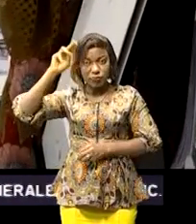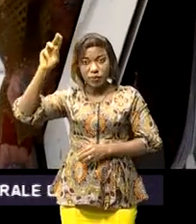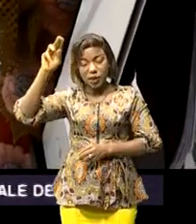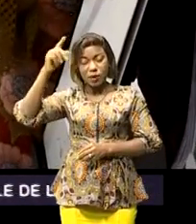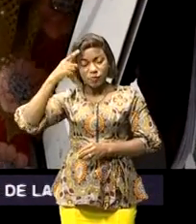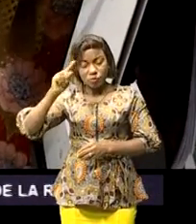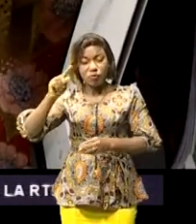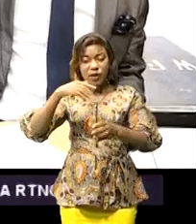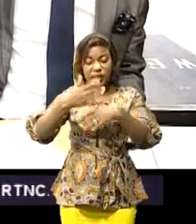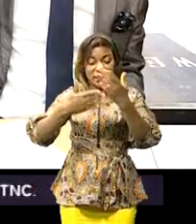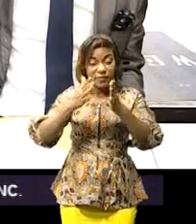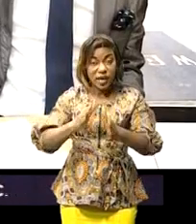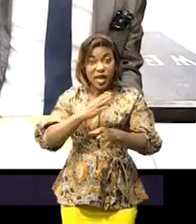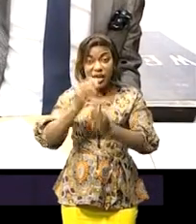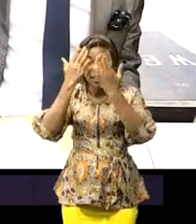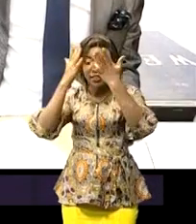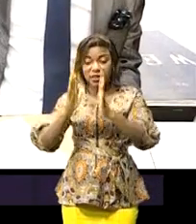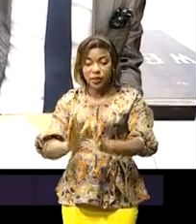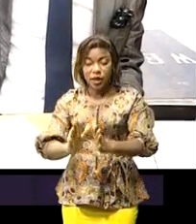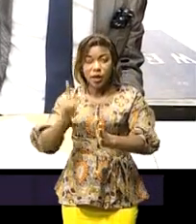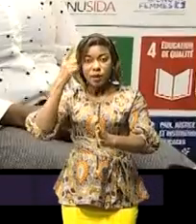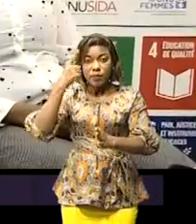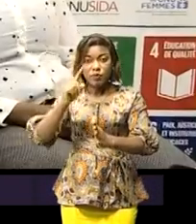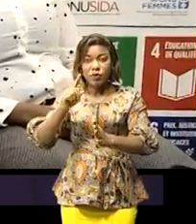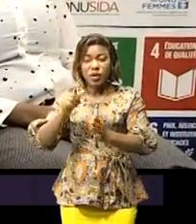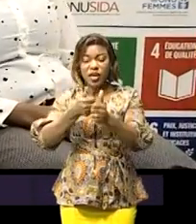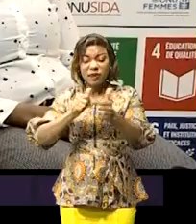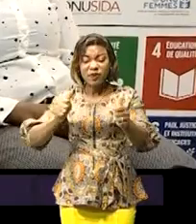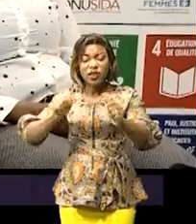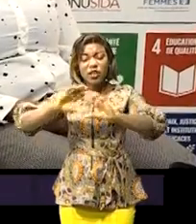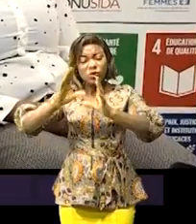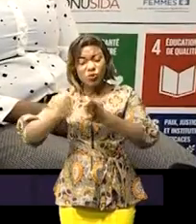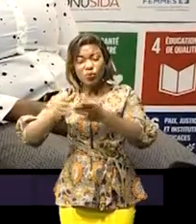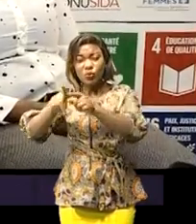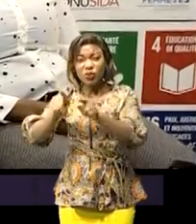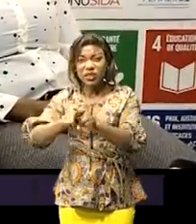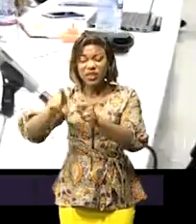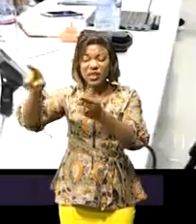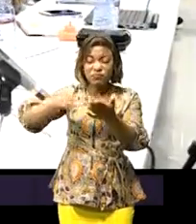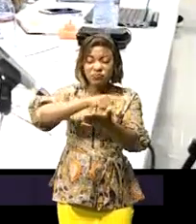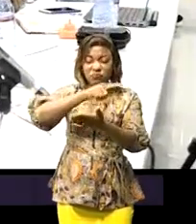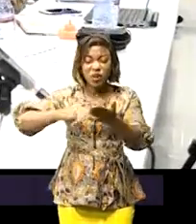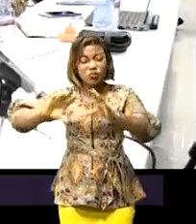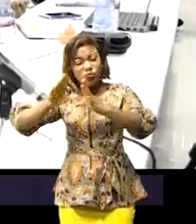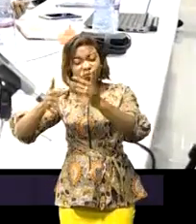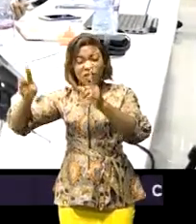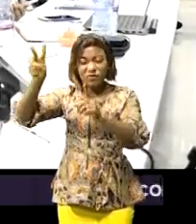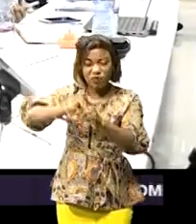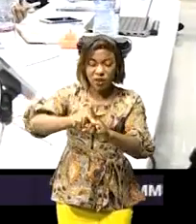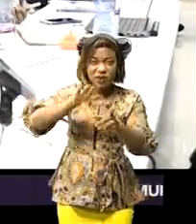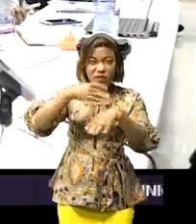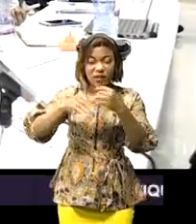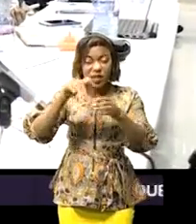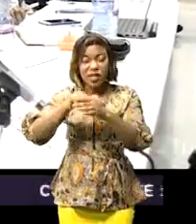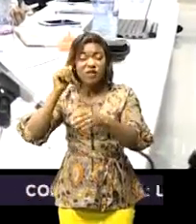ses agents et des étudiants en vue d'arrêter des stratégies pouvant éradiquer les violences basées sur le genre dans le